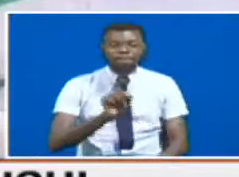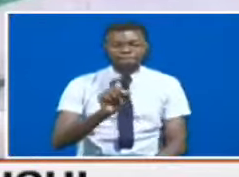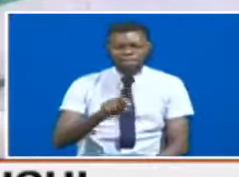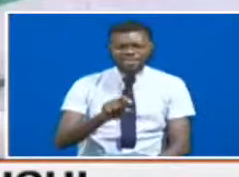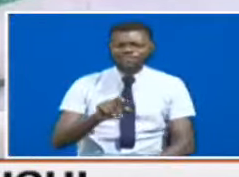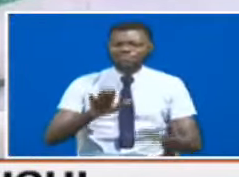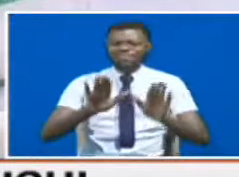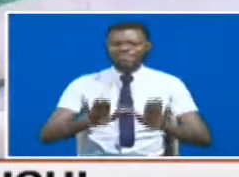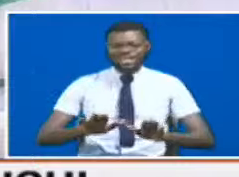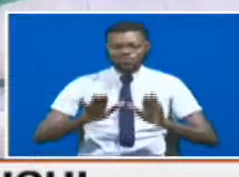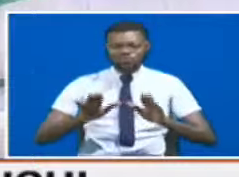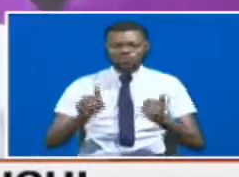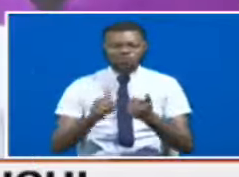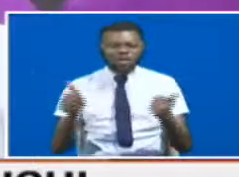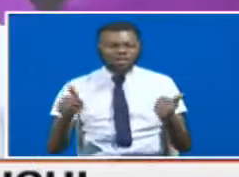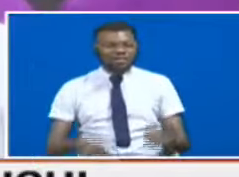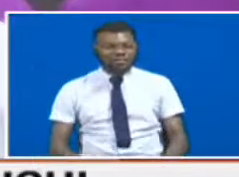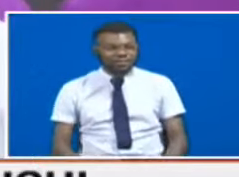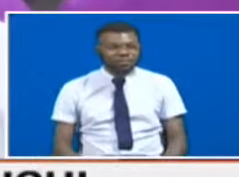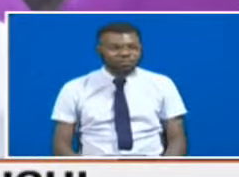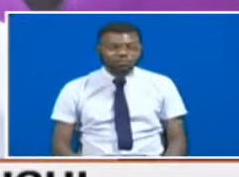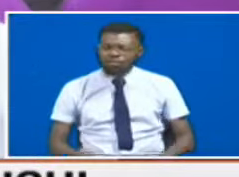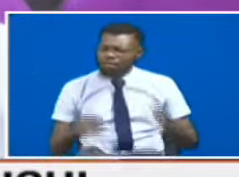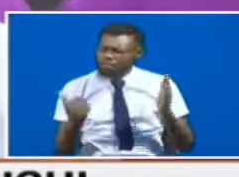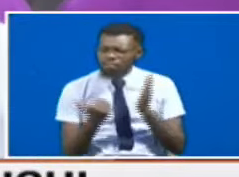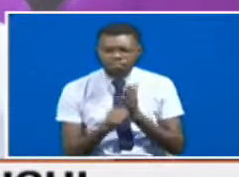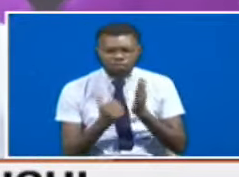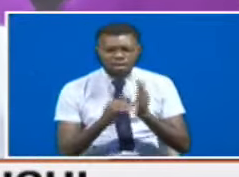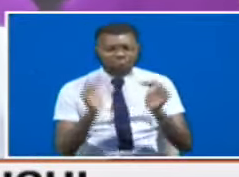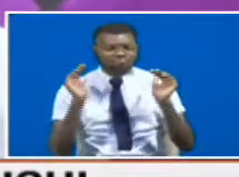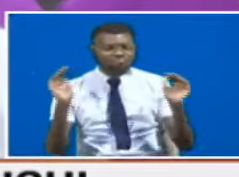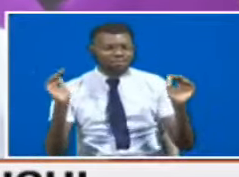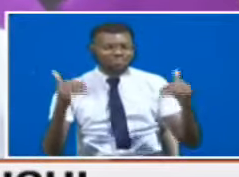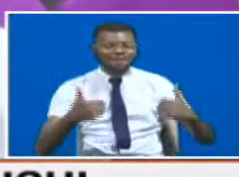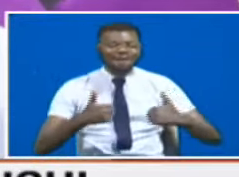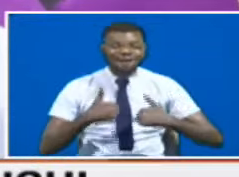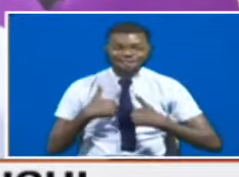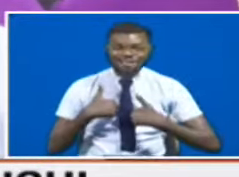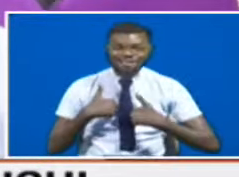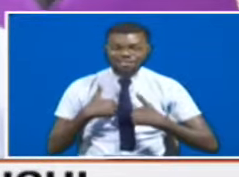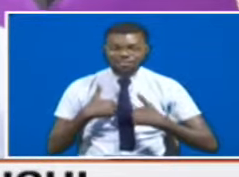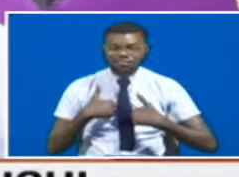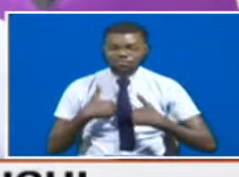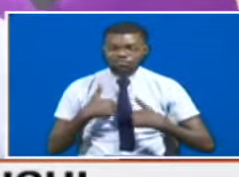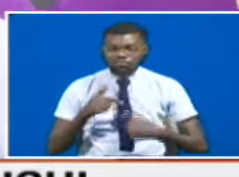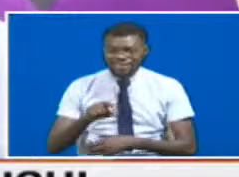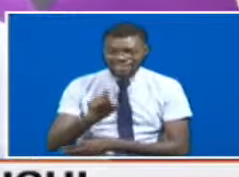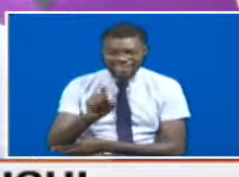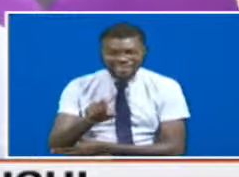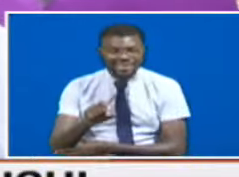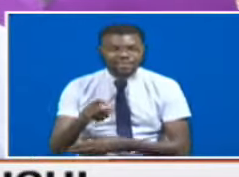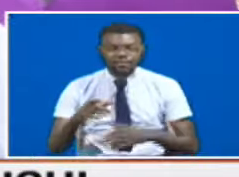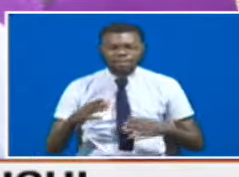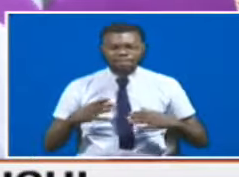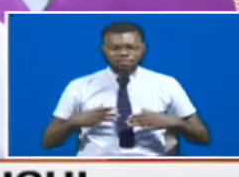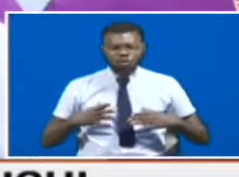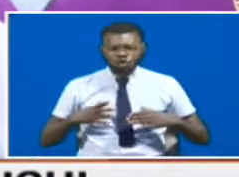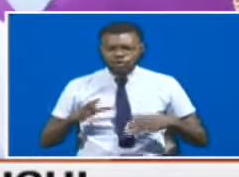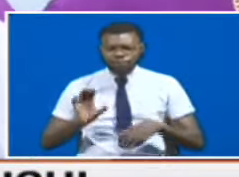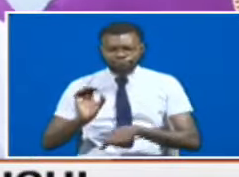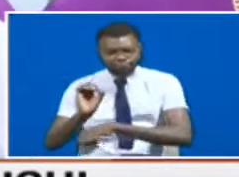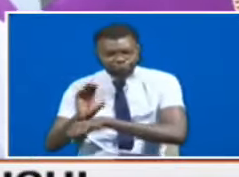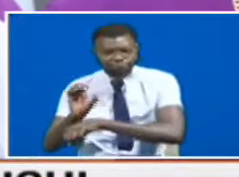mzima. Morally ni shida kubwa sana ambayo inahitaji watu pia kuelekezwa